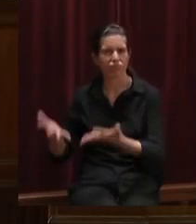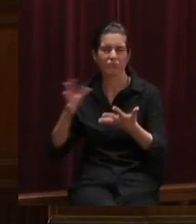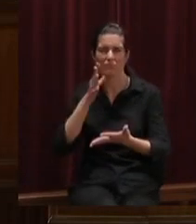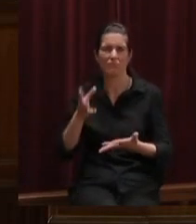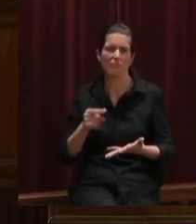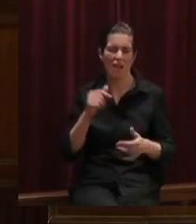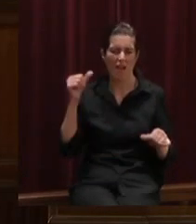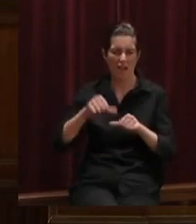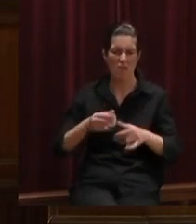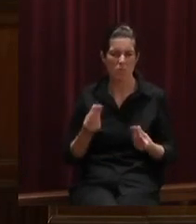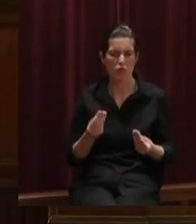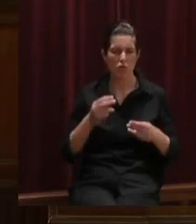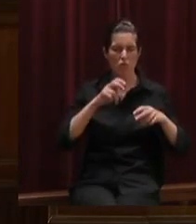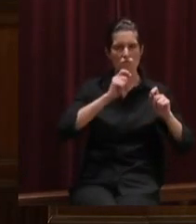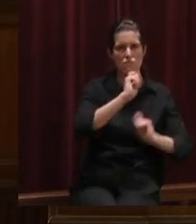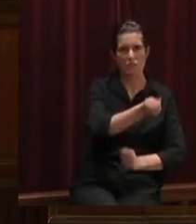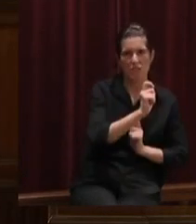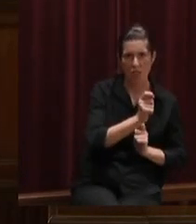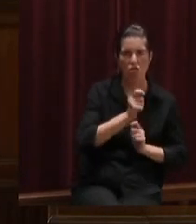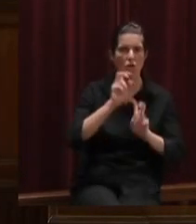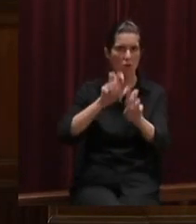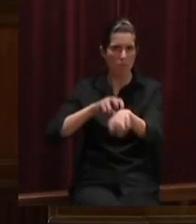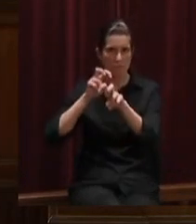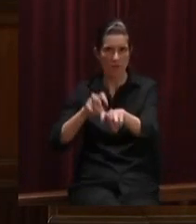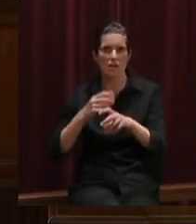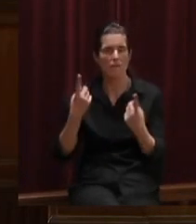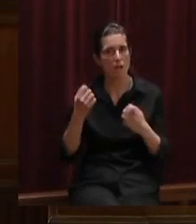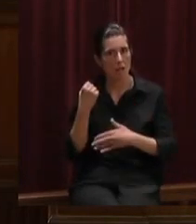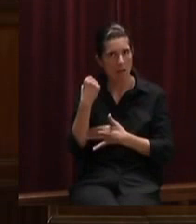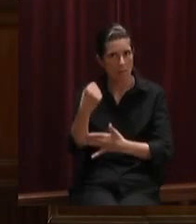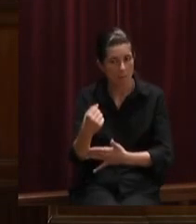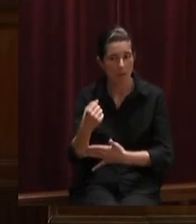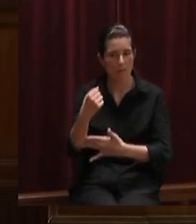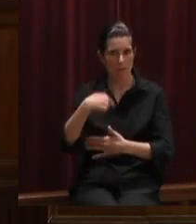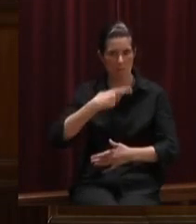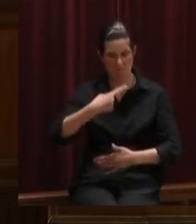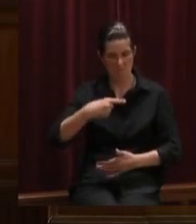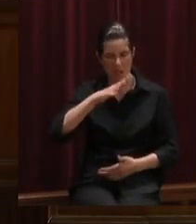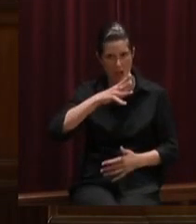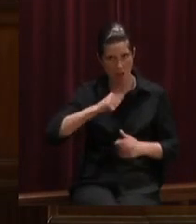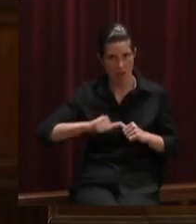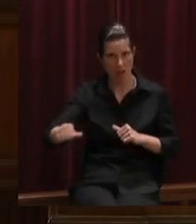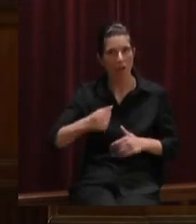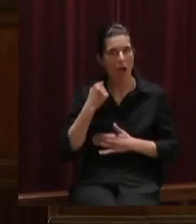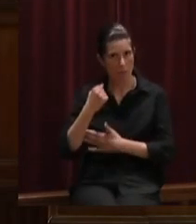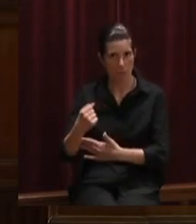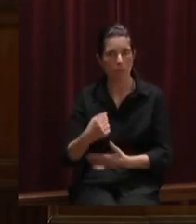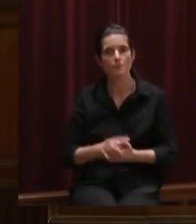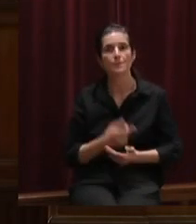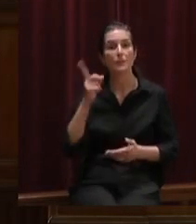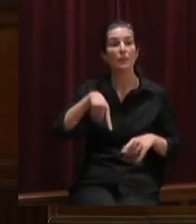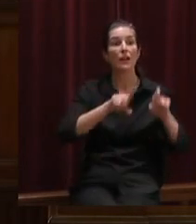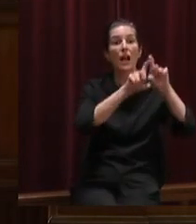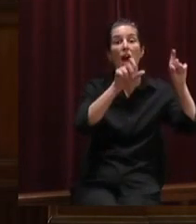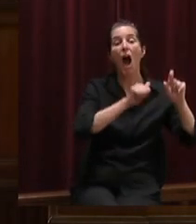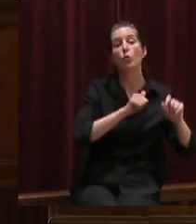pescadors. Han de tenir-nos al seu costat, més a prop que mai, i hi estarem. També estarem de vora dels nostres autònoms,